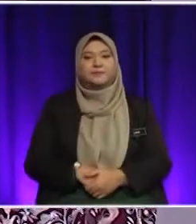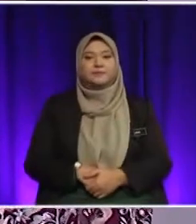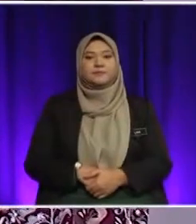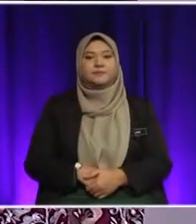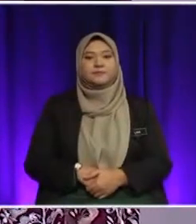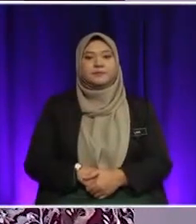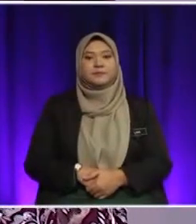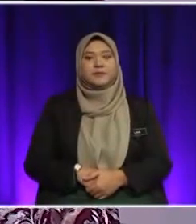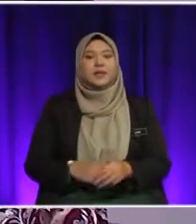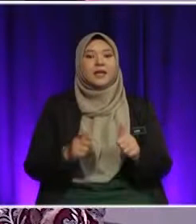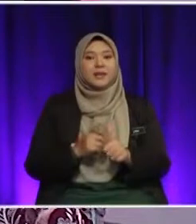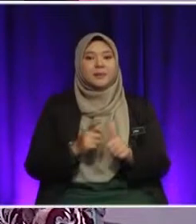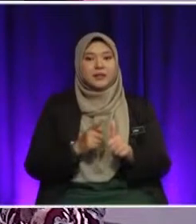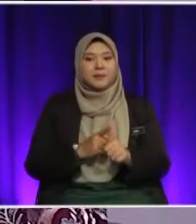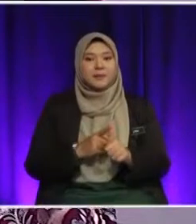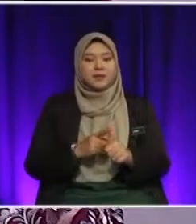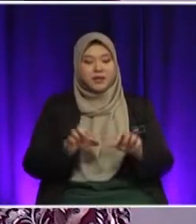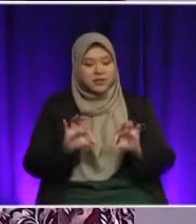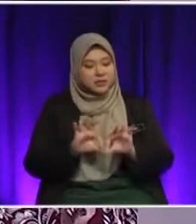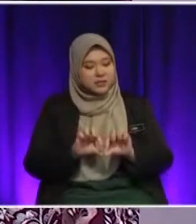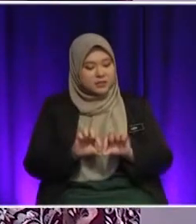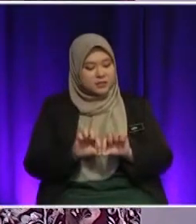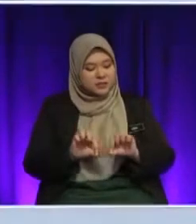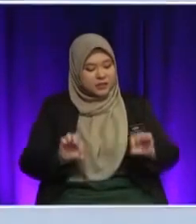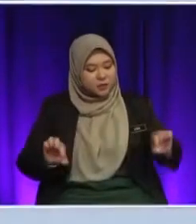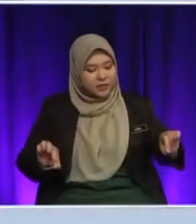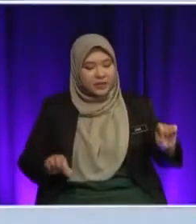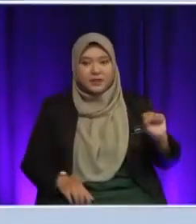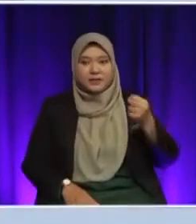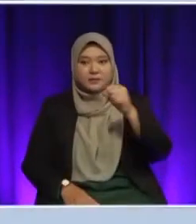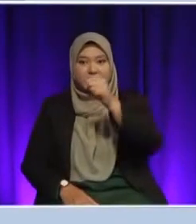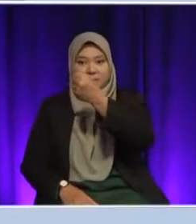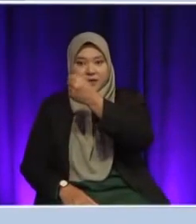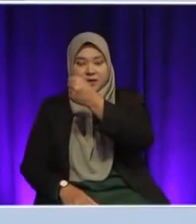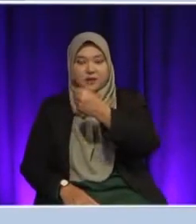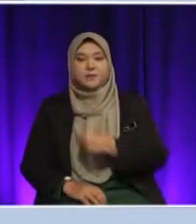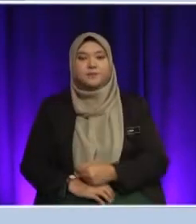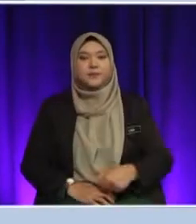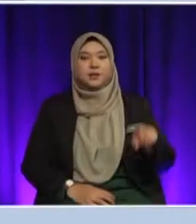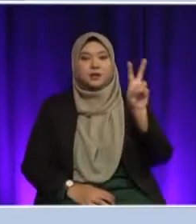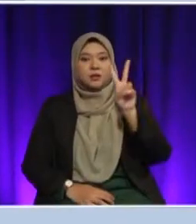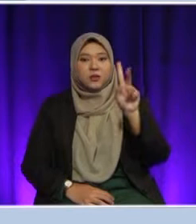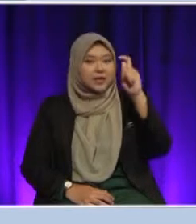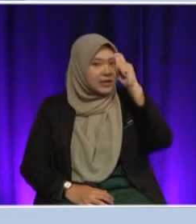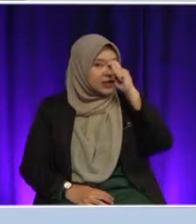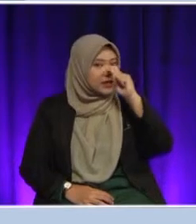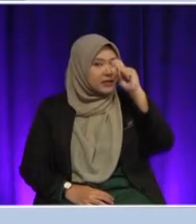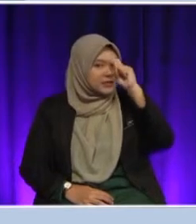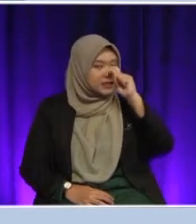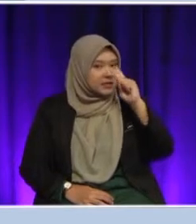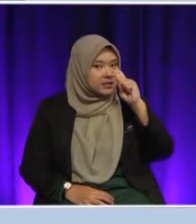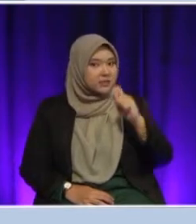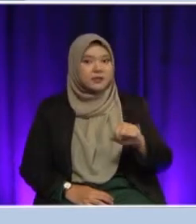duktus yang kedua testis yang ketiga skrotum